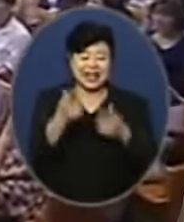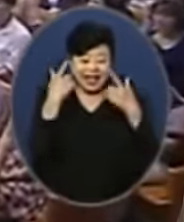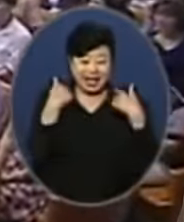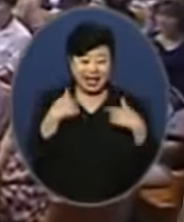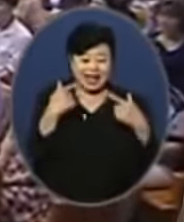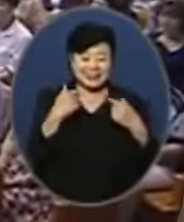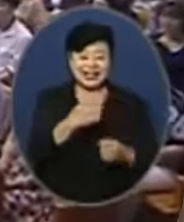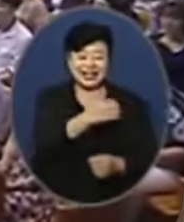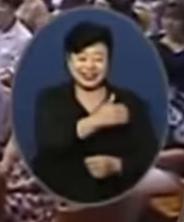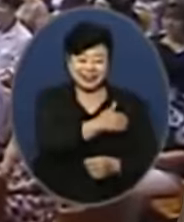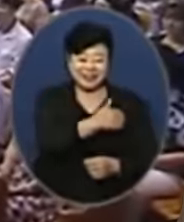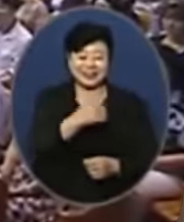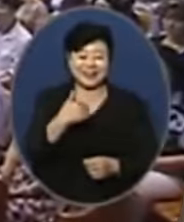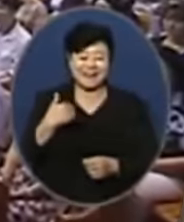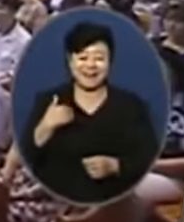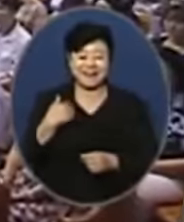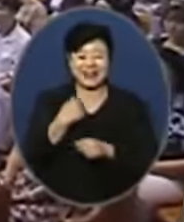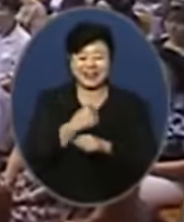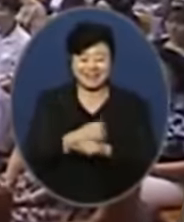항상 능력하여